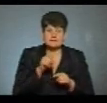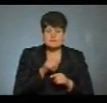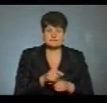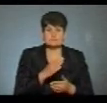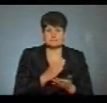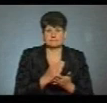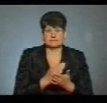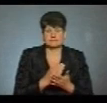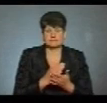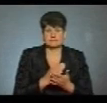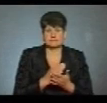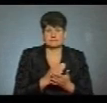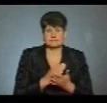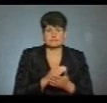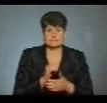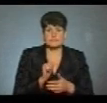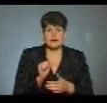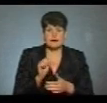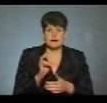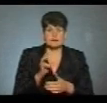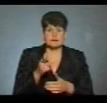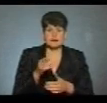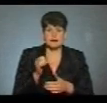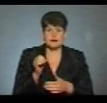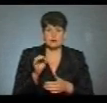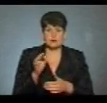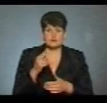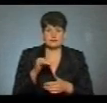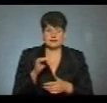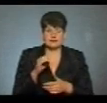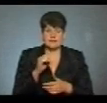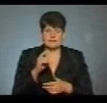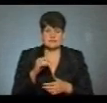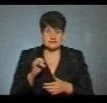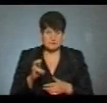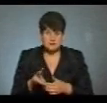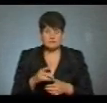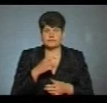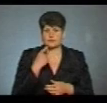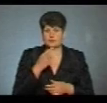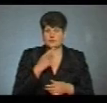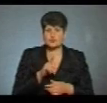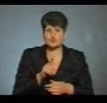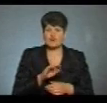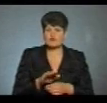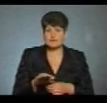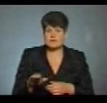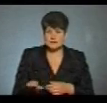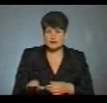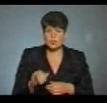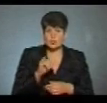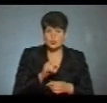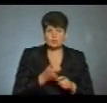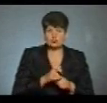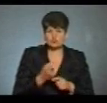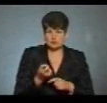є так званий ангіотензин, перетворюючий фермент 2, АПФ2. Кажуть, що у дітей його дуже